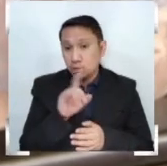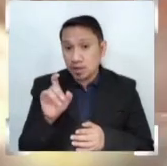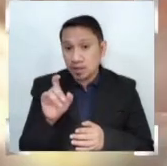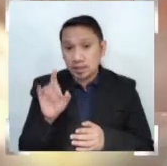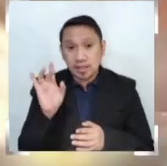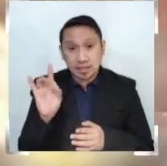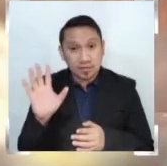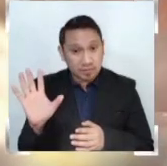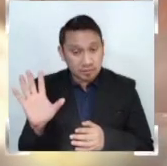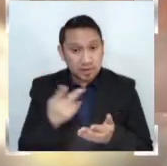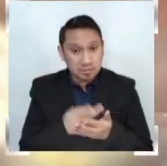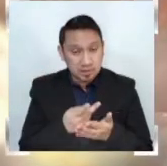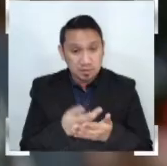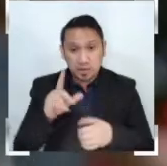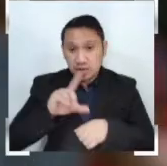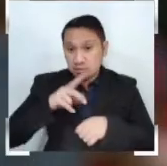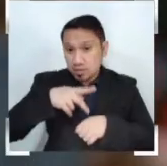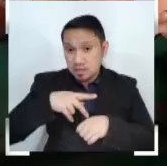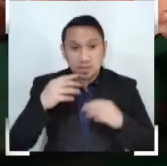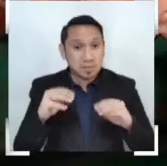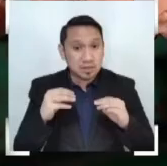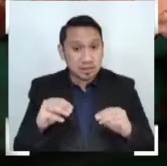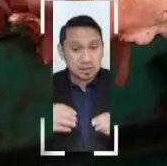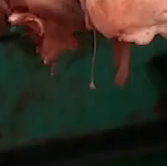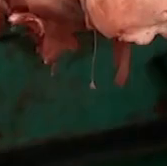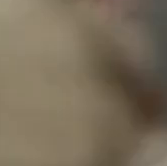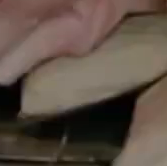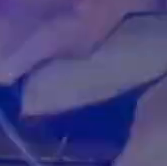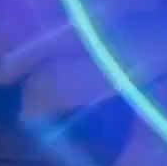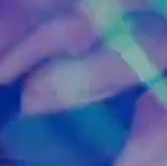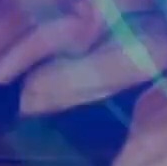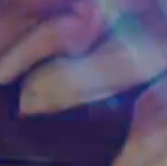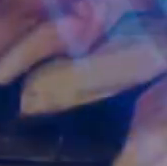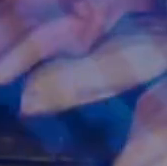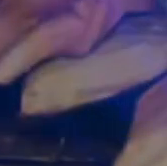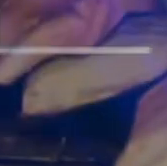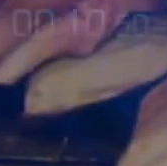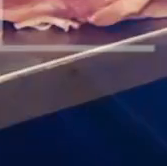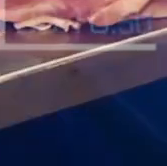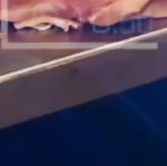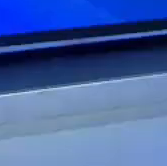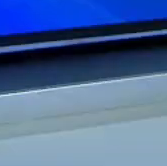pesos sa Las Piñas Market. Ako, si Mark Salazar, ang inyong saksi.